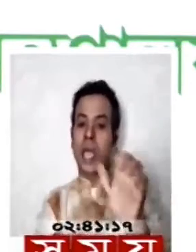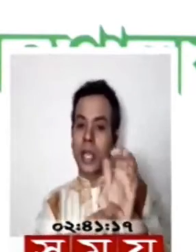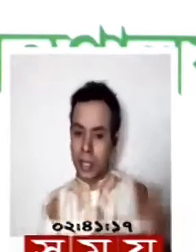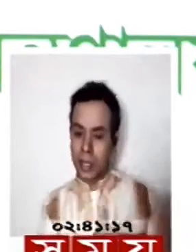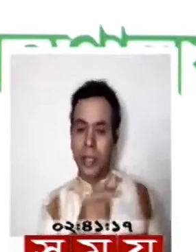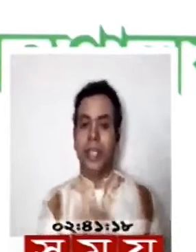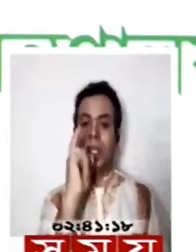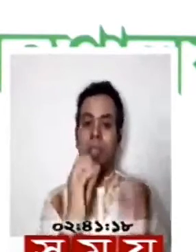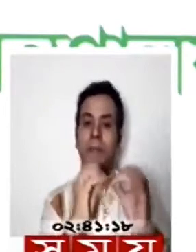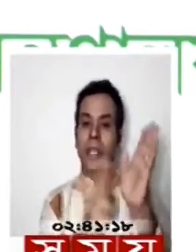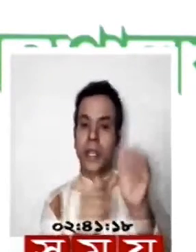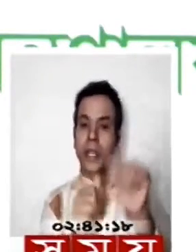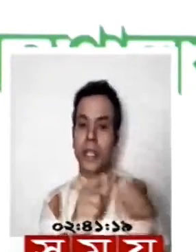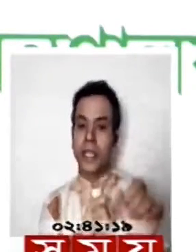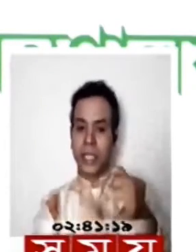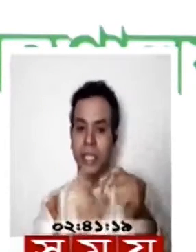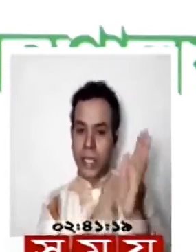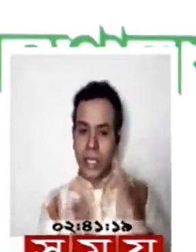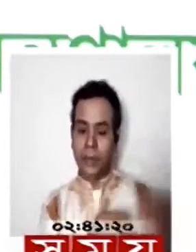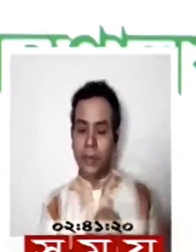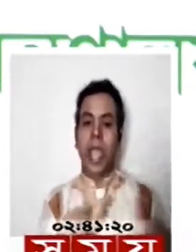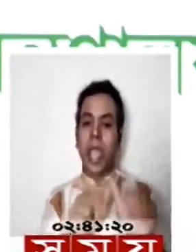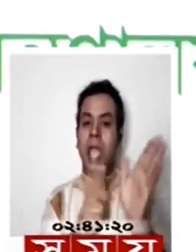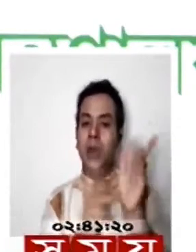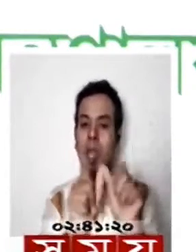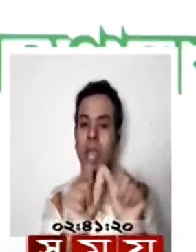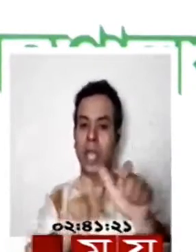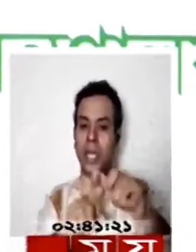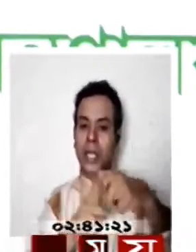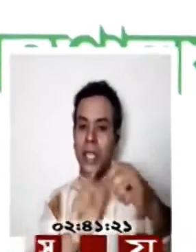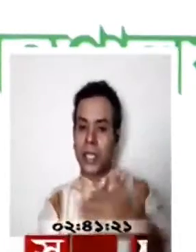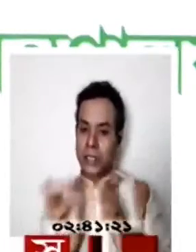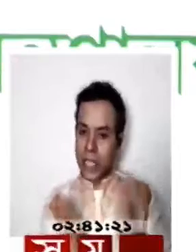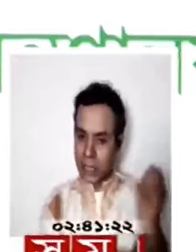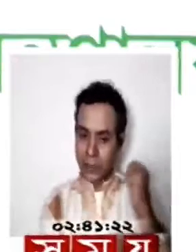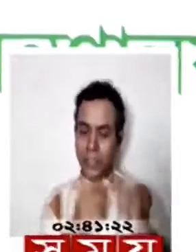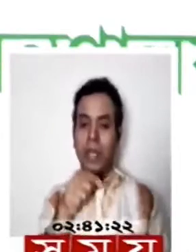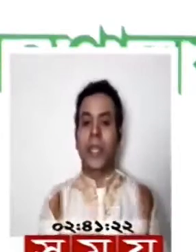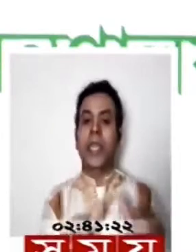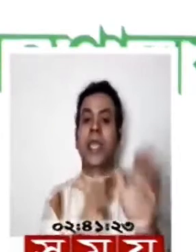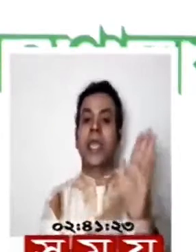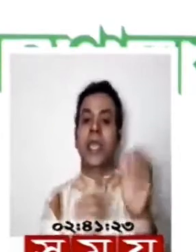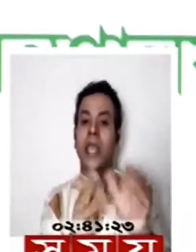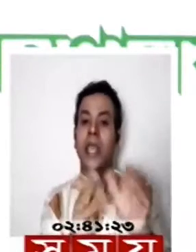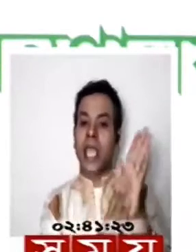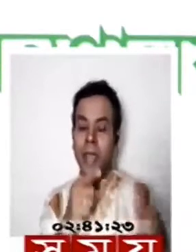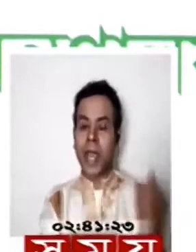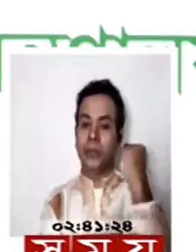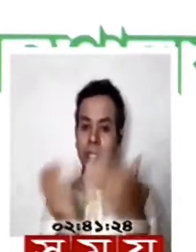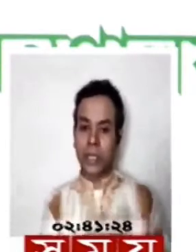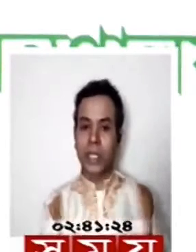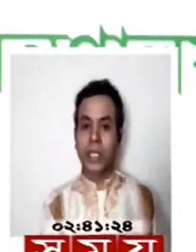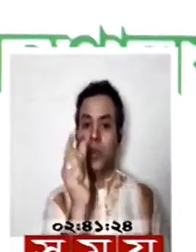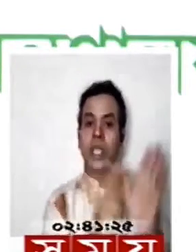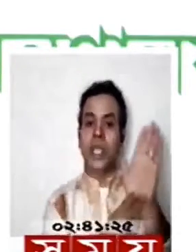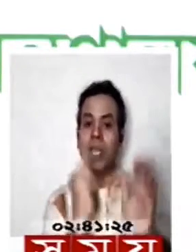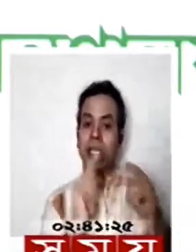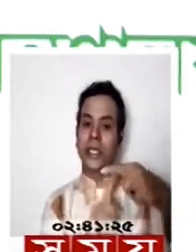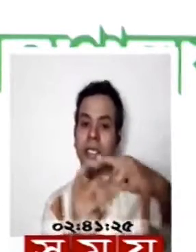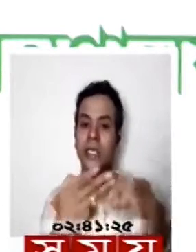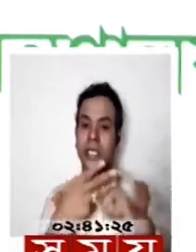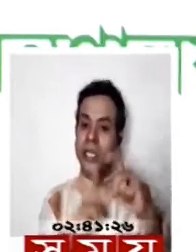করতে চাই, এভার কেয়ার হসপিটাল ঢাকা, স্কোয়ার হসপিটাল ঢাকা, ইবনে সিনা মেডিকেল কলেজ হসপিটাল ঢাকা, আনোয়ার খাঁ মডার্ন